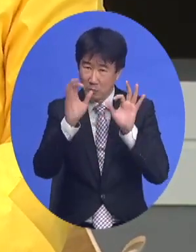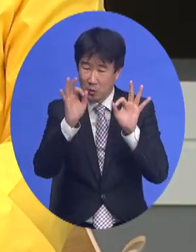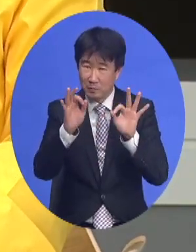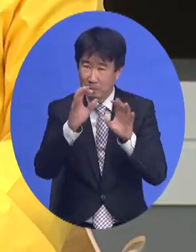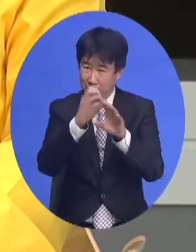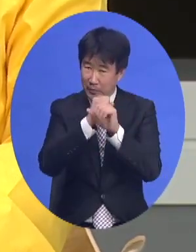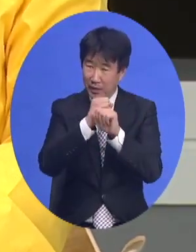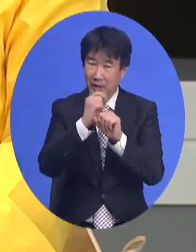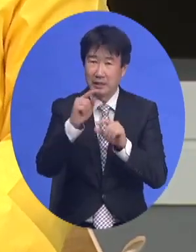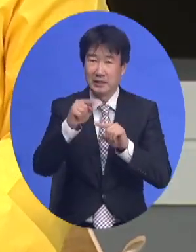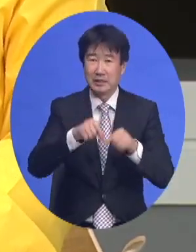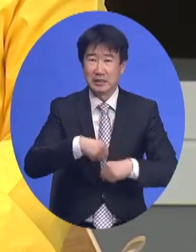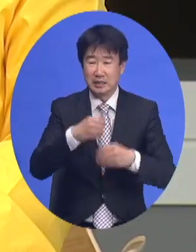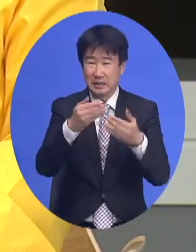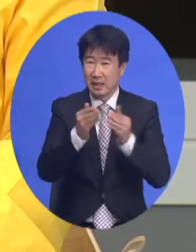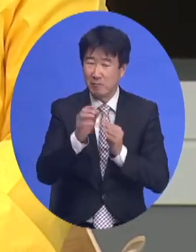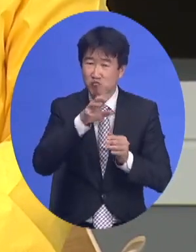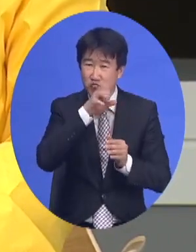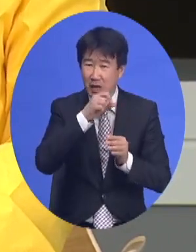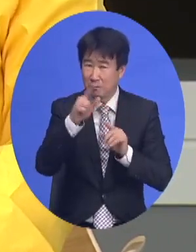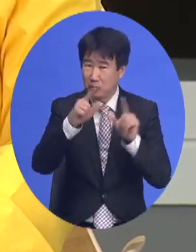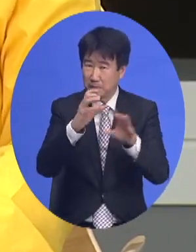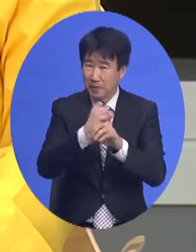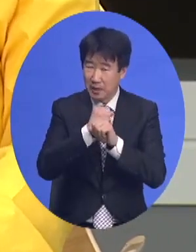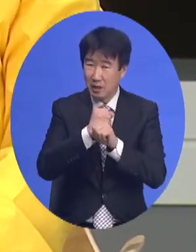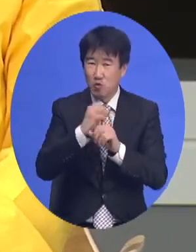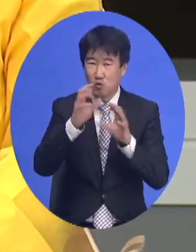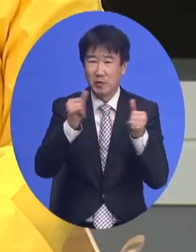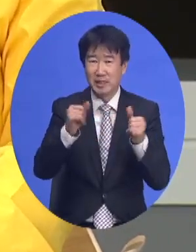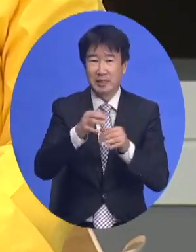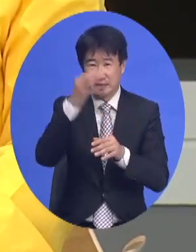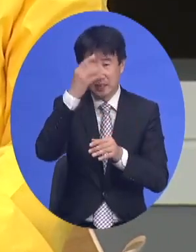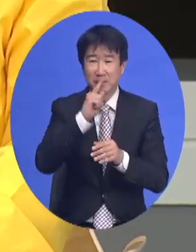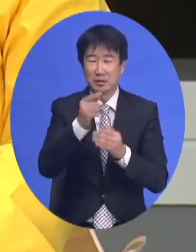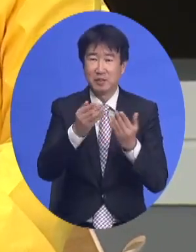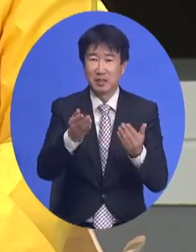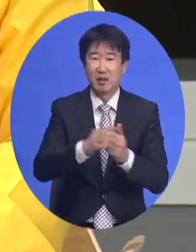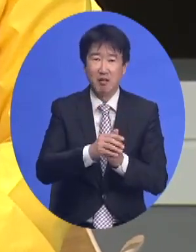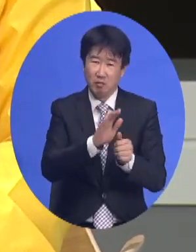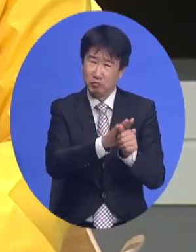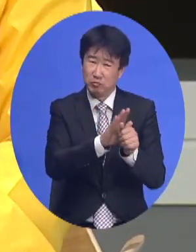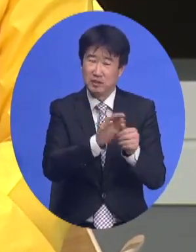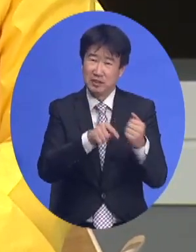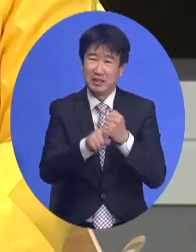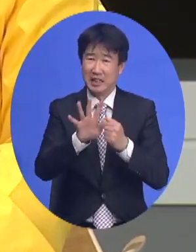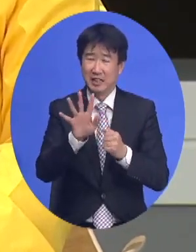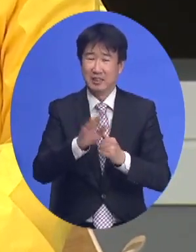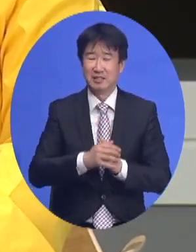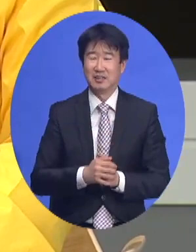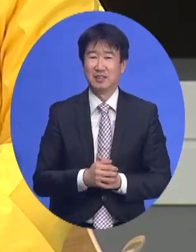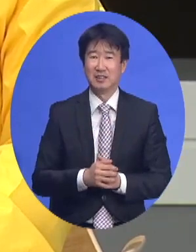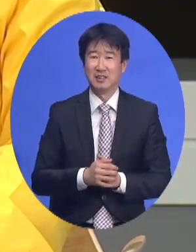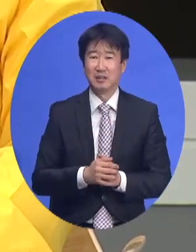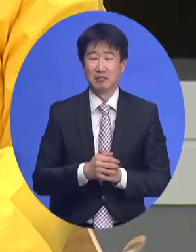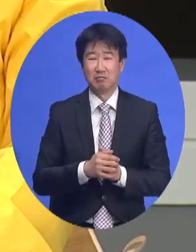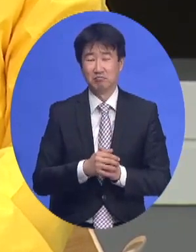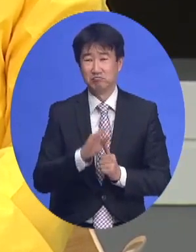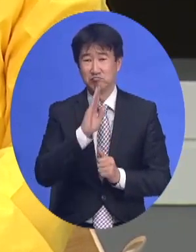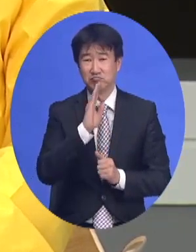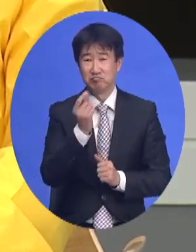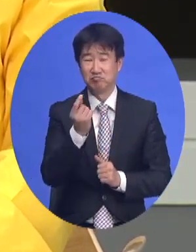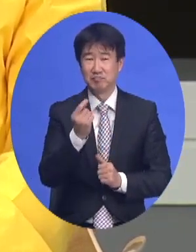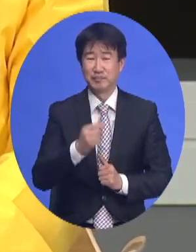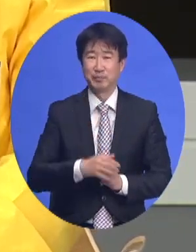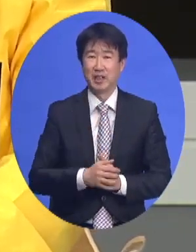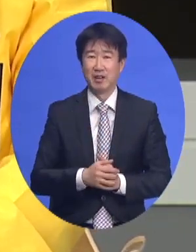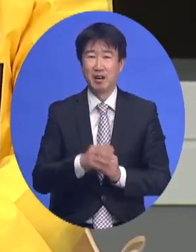저희가 정의당에서 국민들에게 사과를 드렸던 겁니다. 조국 장관을 옹호한 것이 아니라 맞지 않습니까?